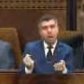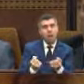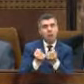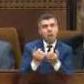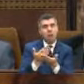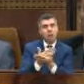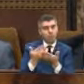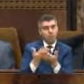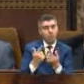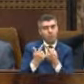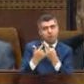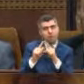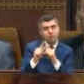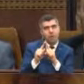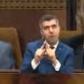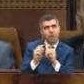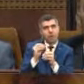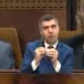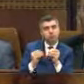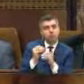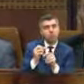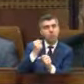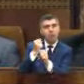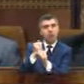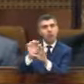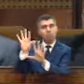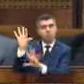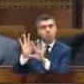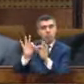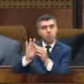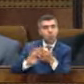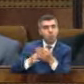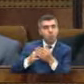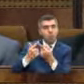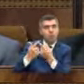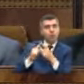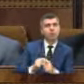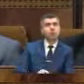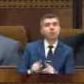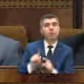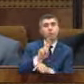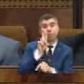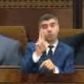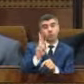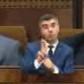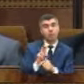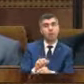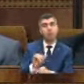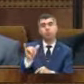الثروة والقيمة المضافة وإحداث مناصب الشغل ونمو الناتج الداخلي الخام، فإننا نسائلكم: ما